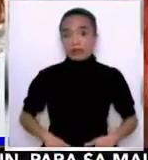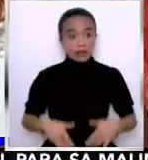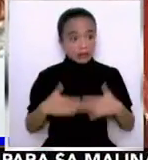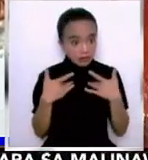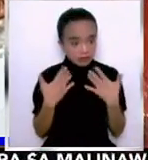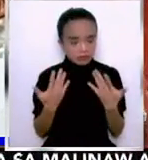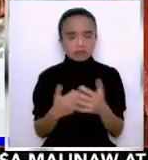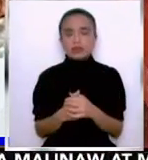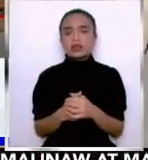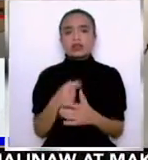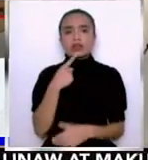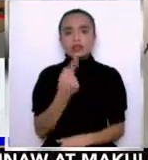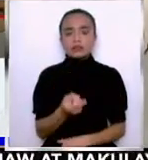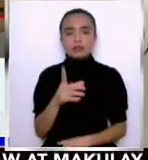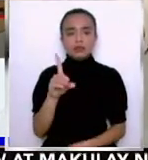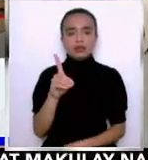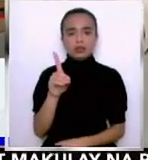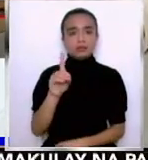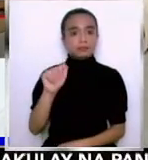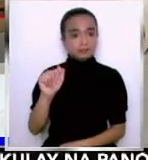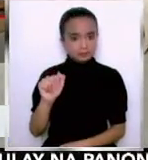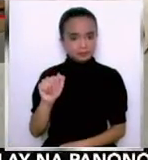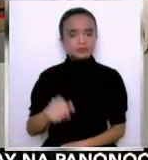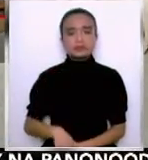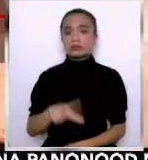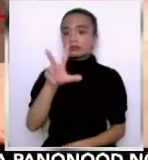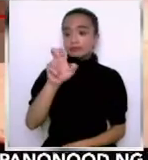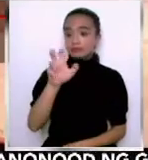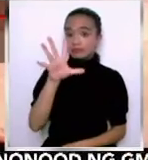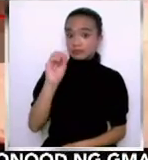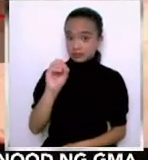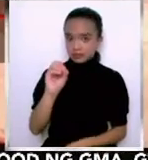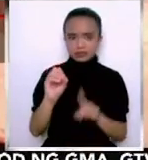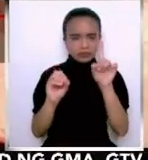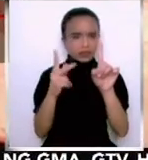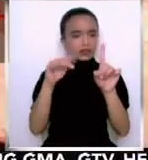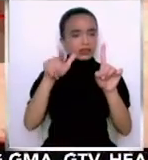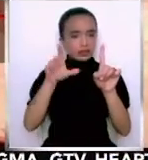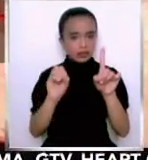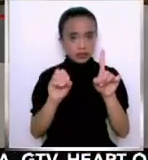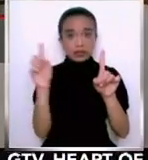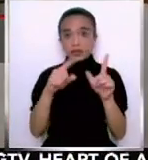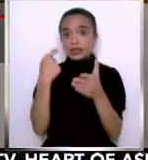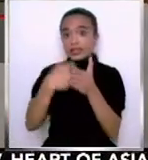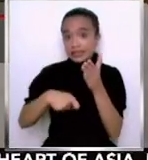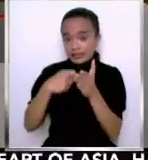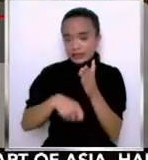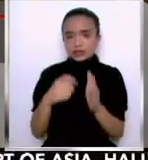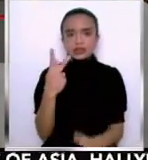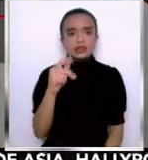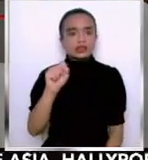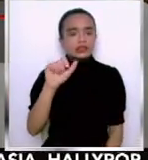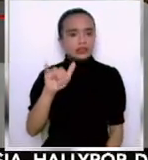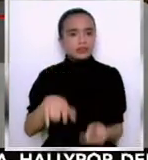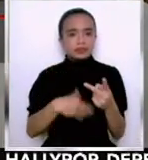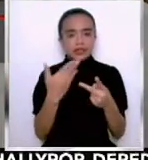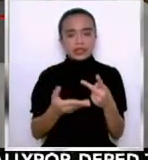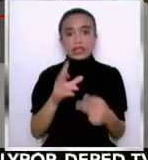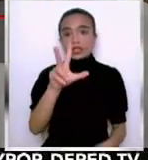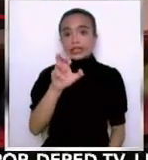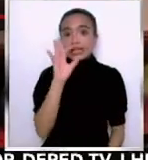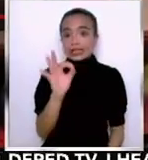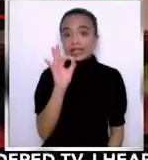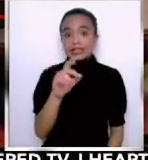Department of Agriculture, nasa 350 pesos kada kilo ang prevailing price ng kasim. 390 pesos naman ang